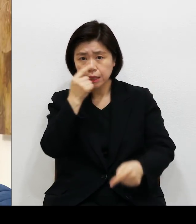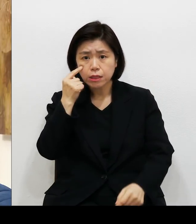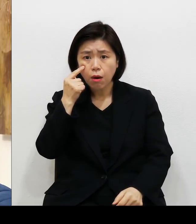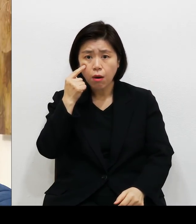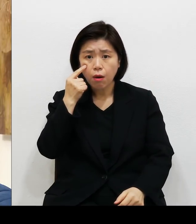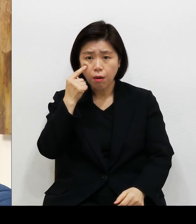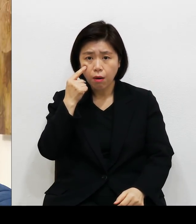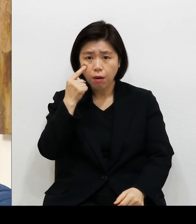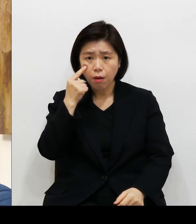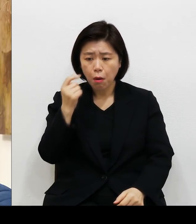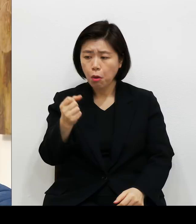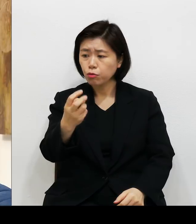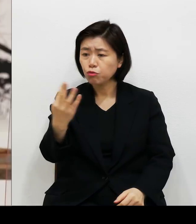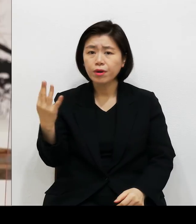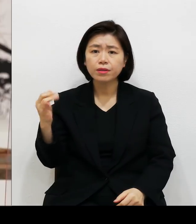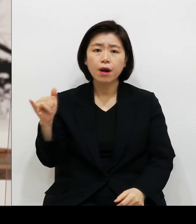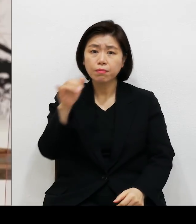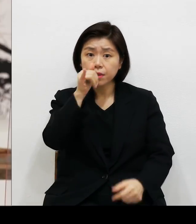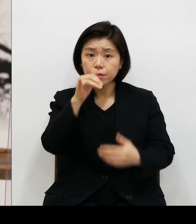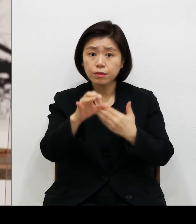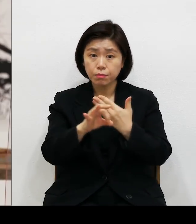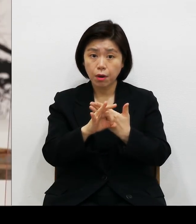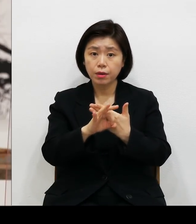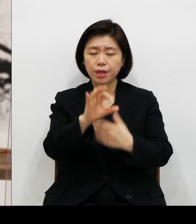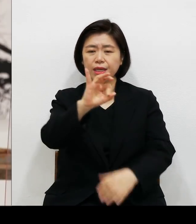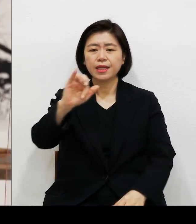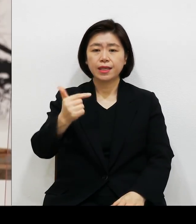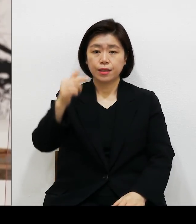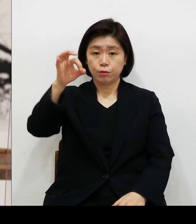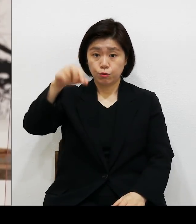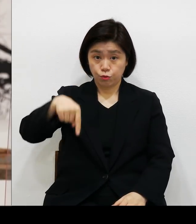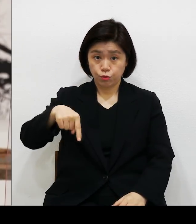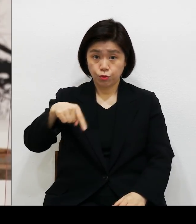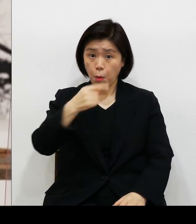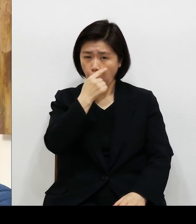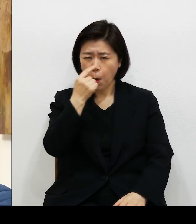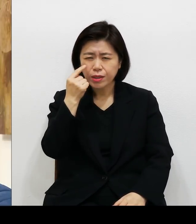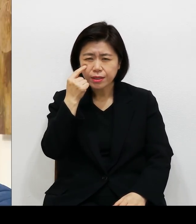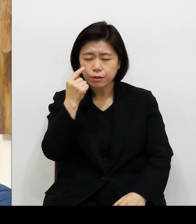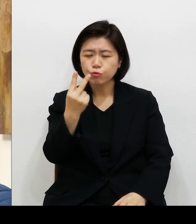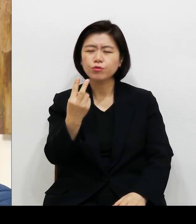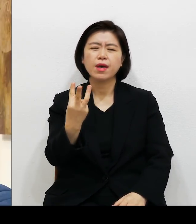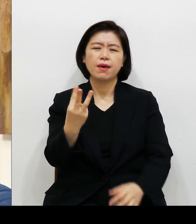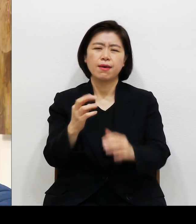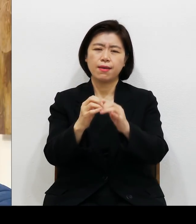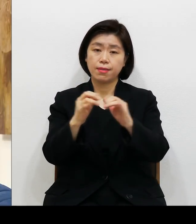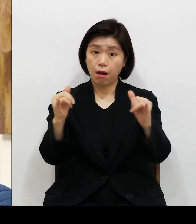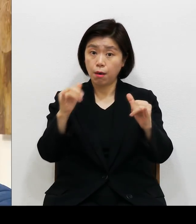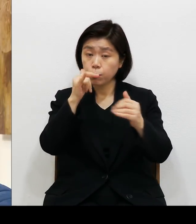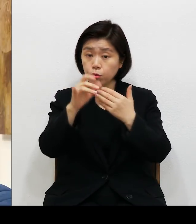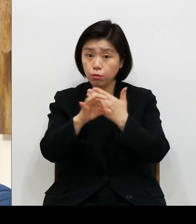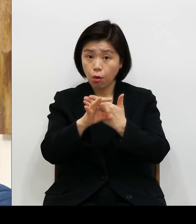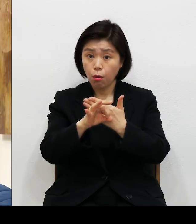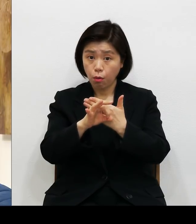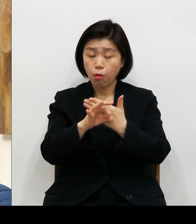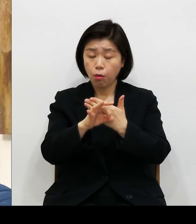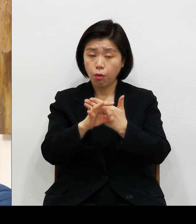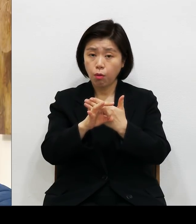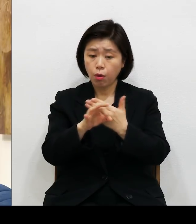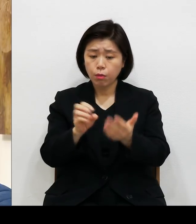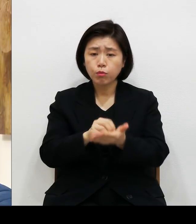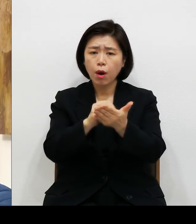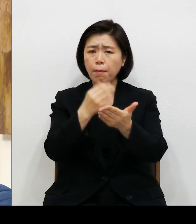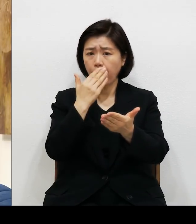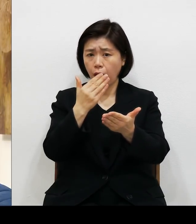뭐 인정을 해주셨거든요. 그 인후 보증인이라 해서 그런 분들 2분, 3분만 했는데 뭐 어쨌든 간에 그거를 할 수가